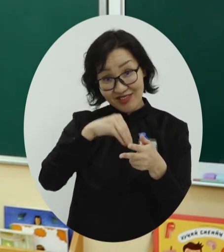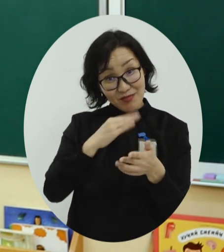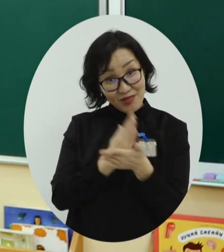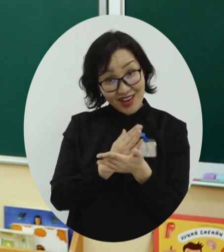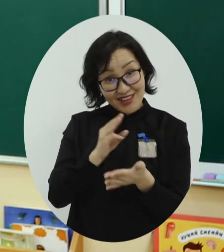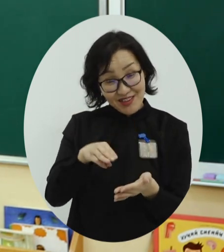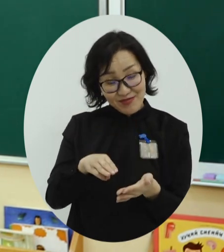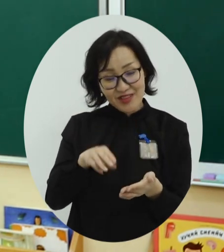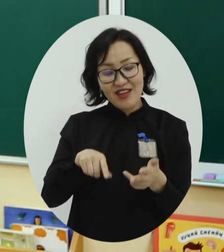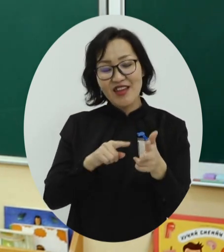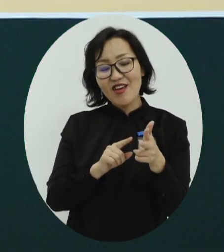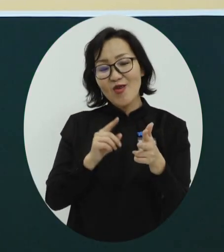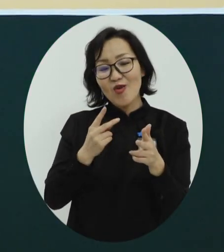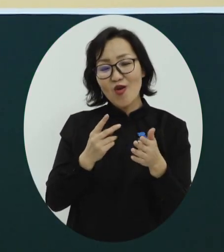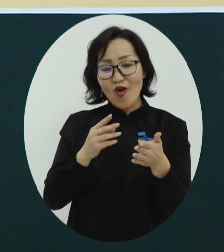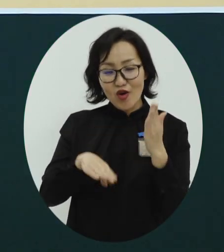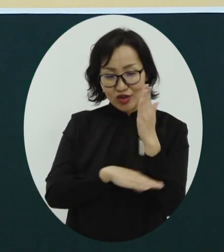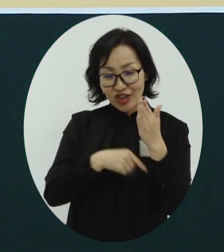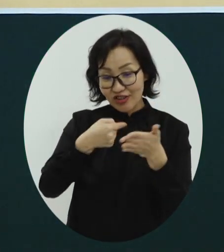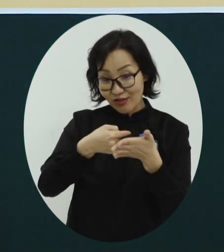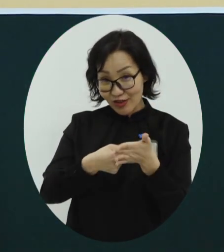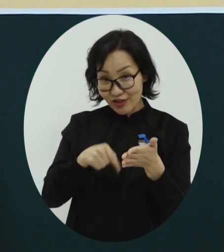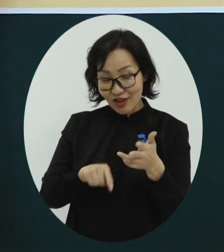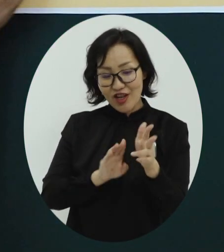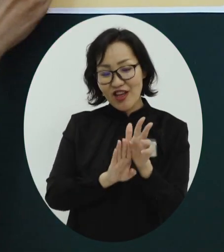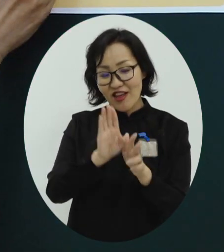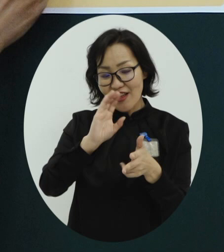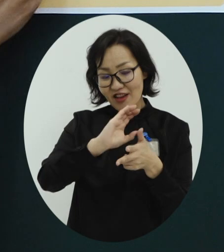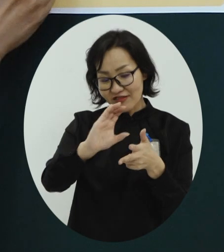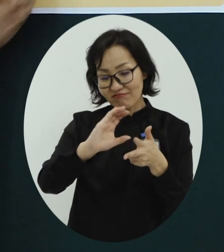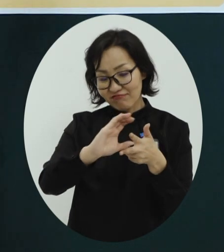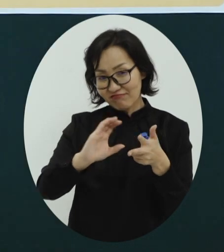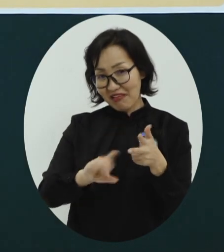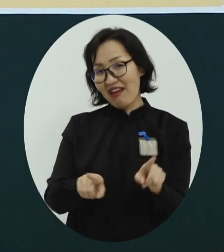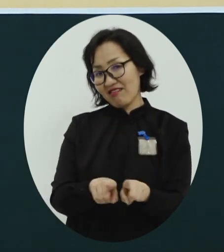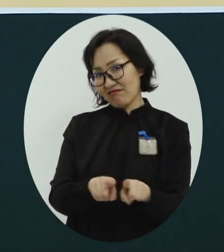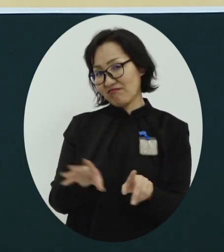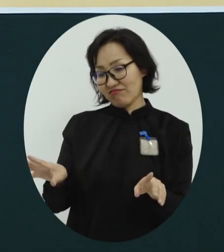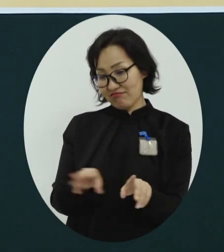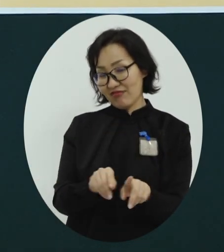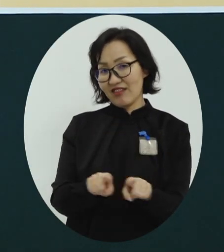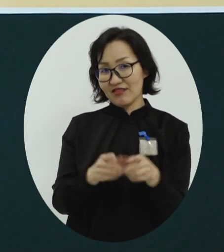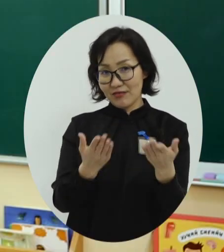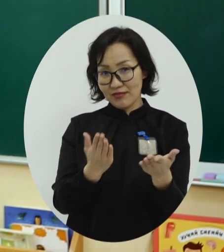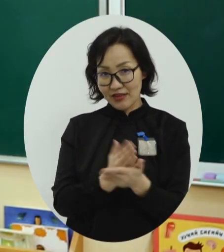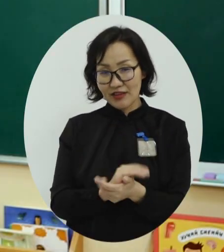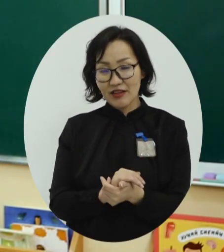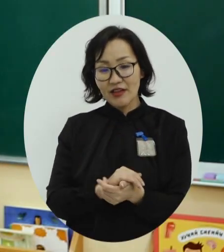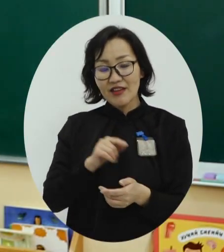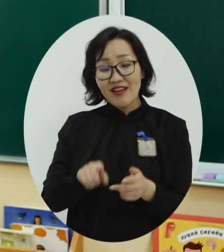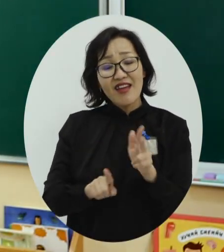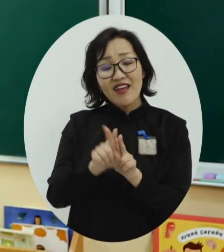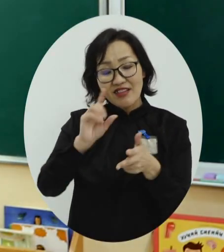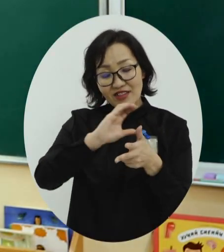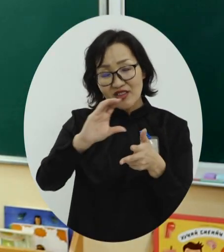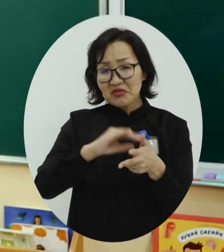Өдрийн тэмдэглэл маань эхлэл, гол, төгсгөл гэсэн бүтцтэй байдаг байна. Тэгвэл эхлэл хэсэгт